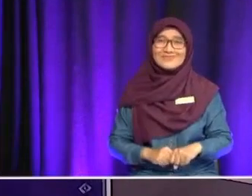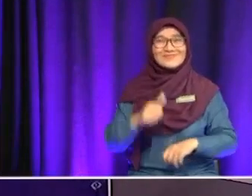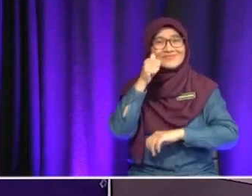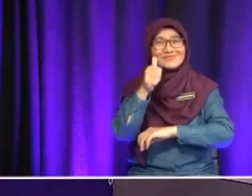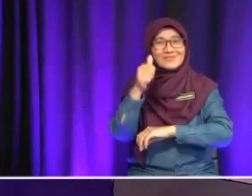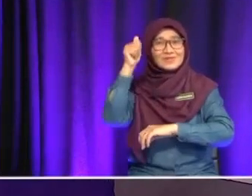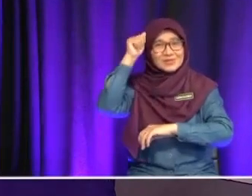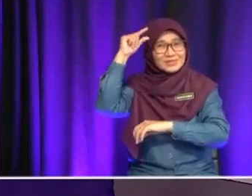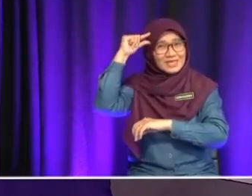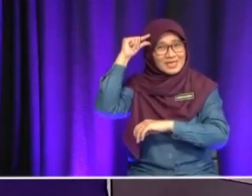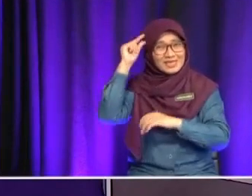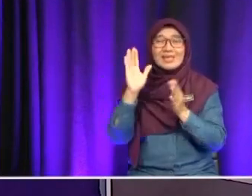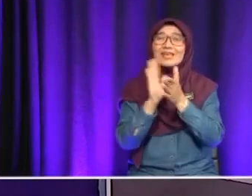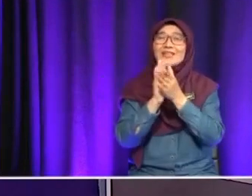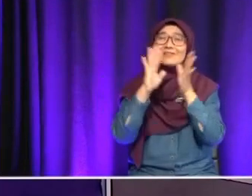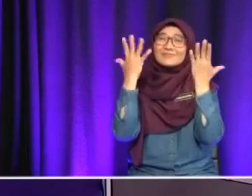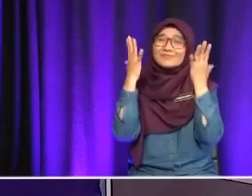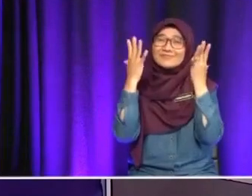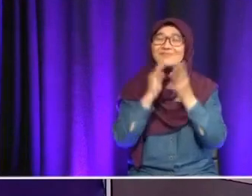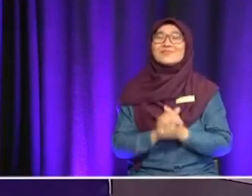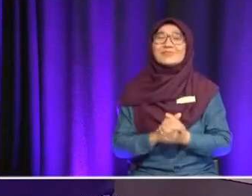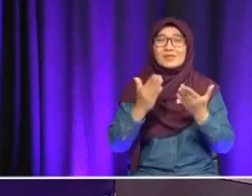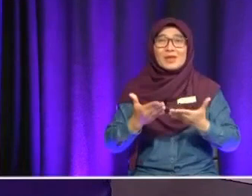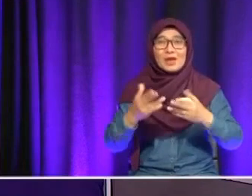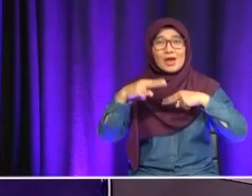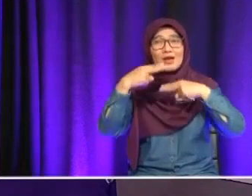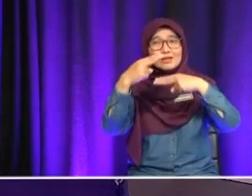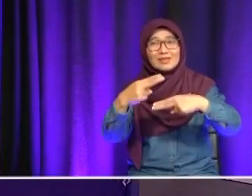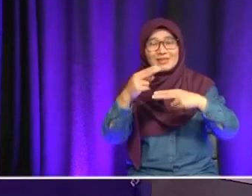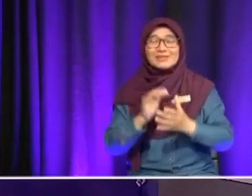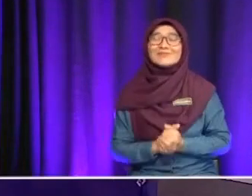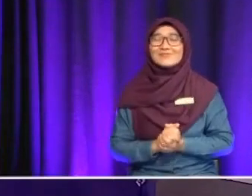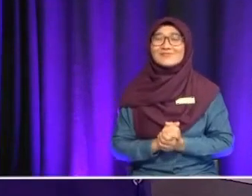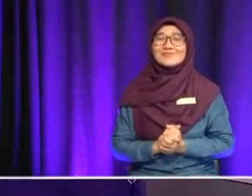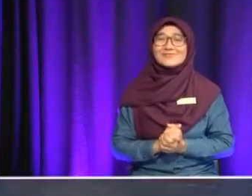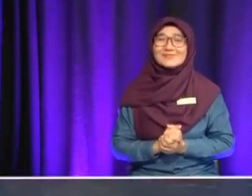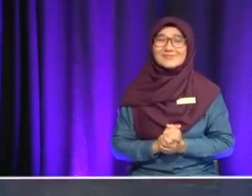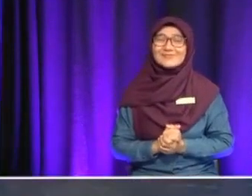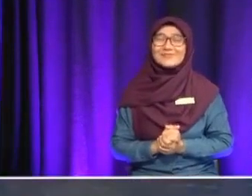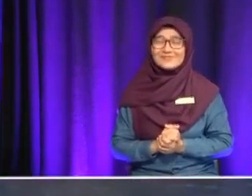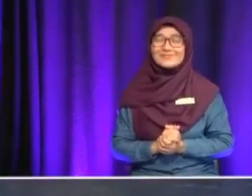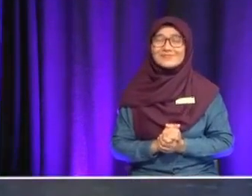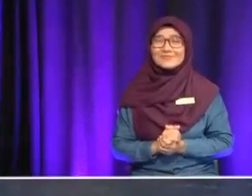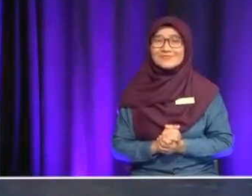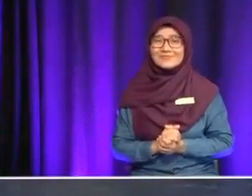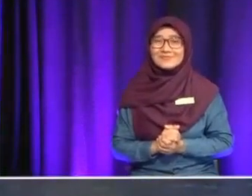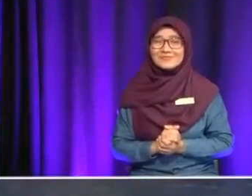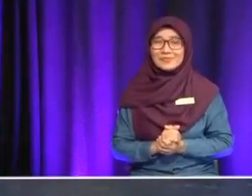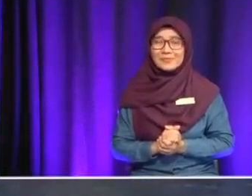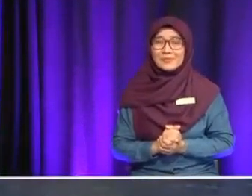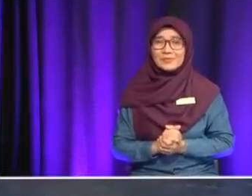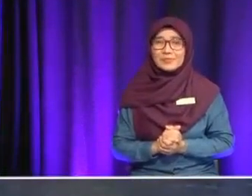Akil. Kita berikan tepukan untuk Akil dan kita berikan ganjaran untuk Akil. Okey, tahniah Akil. Okey Ustazah. Okey,